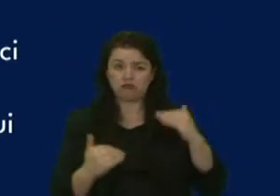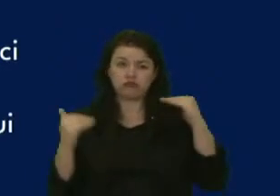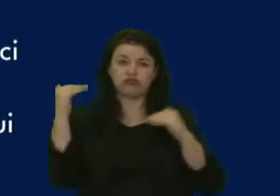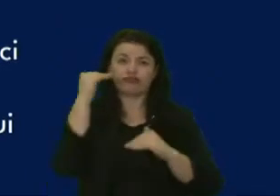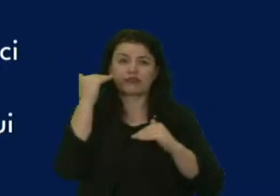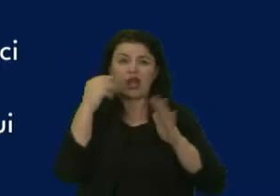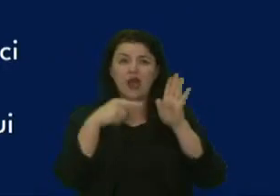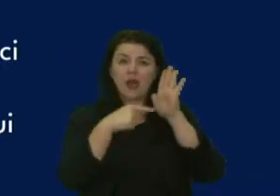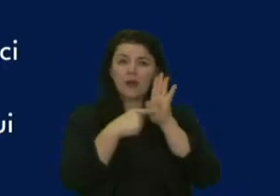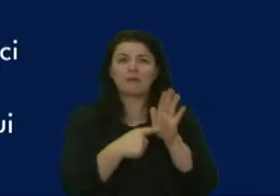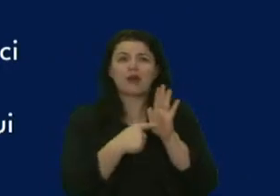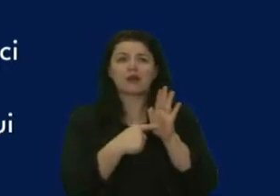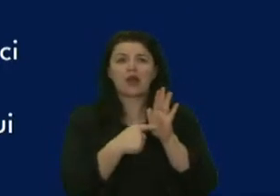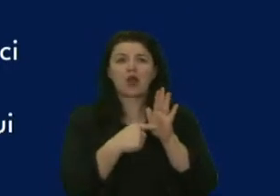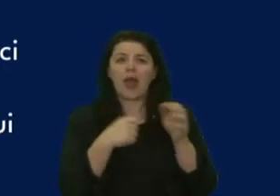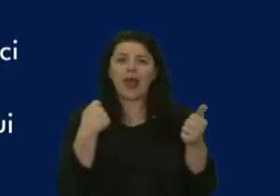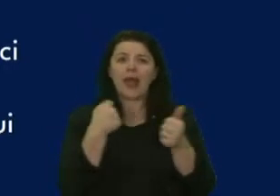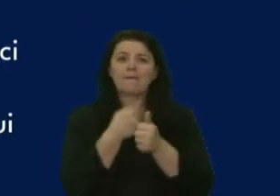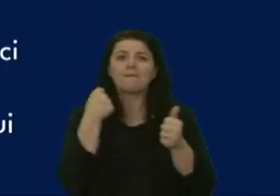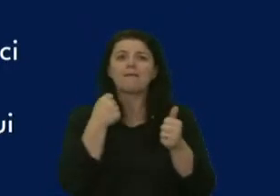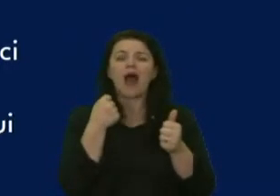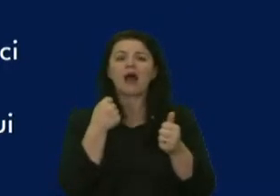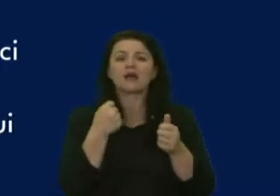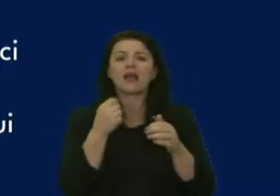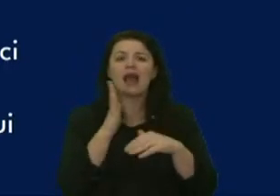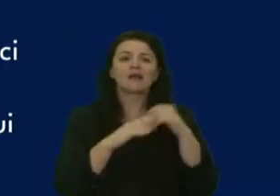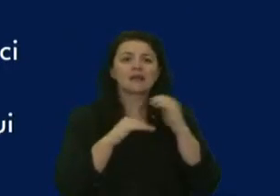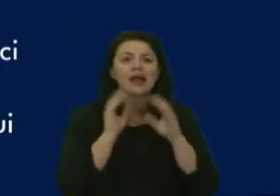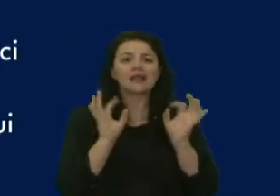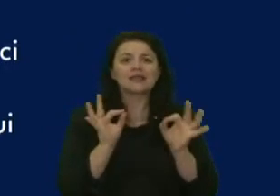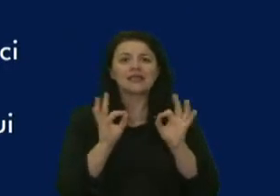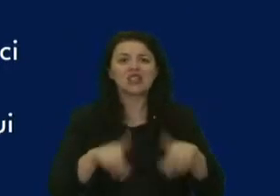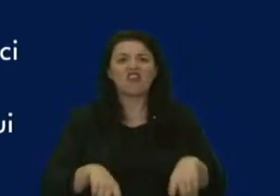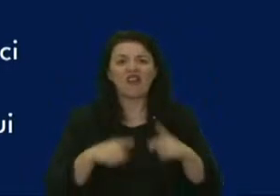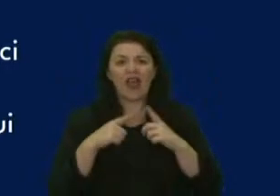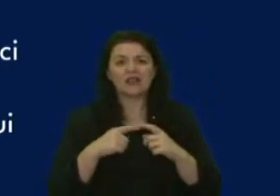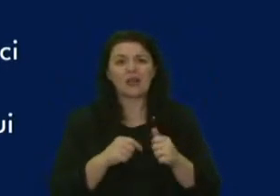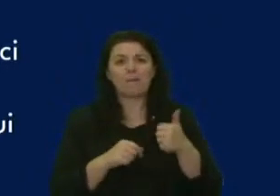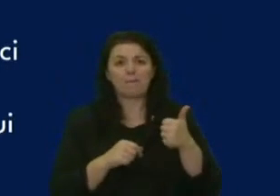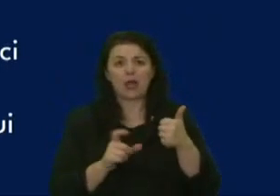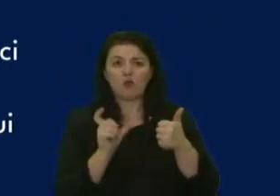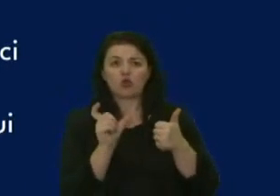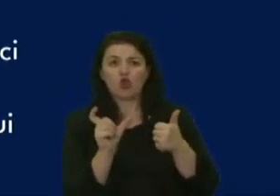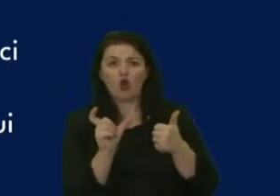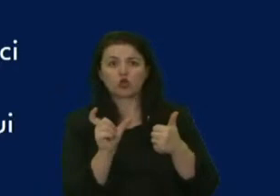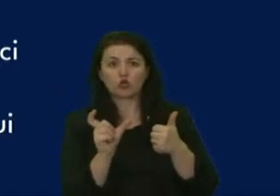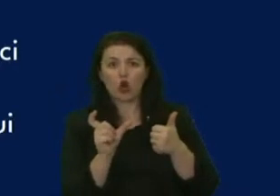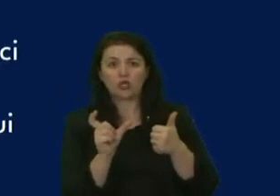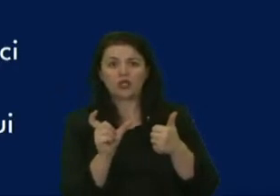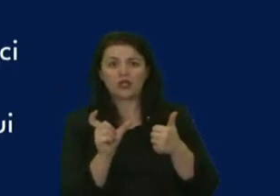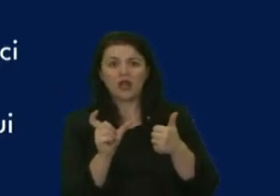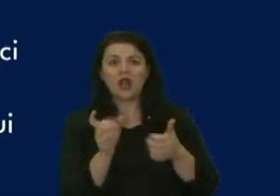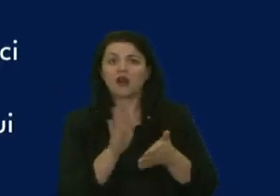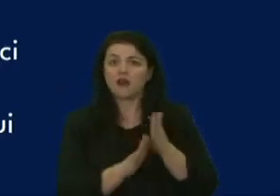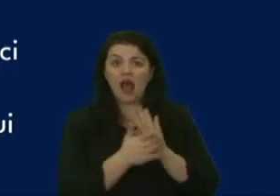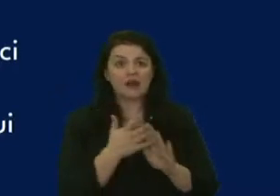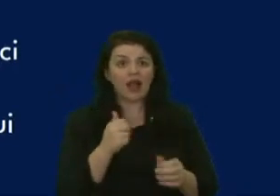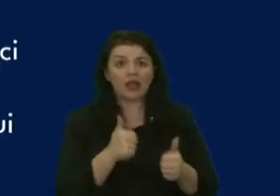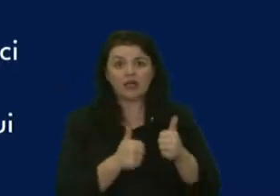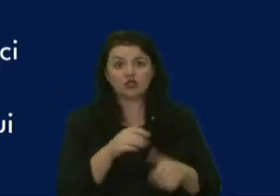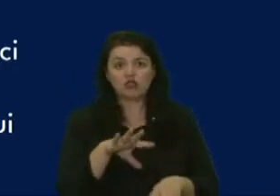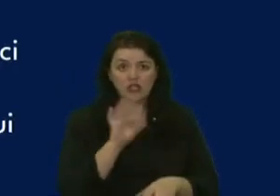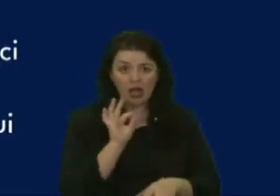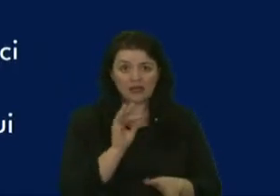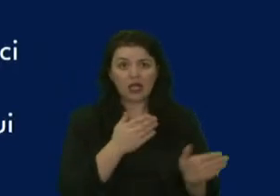reprezentativ și cu impact Major asupra calității vieții la Cluj primul tronson știți bine e gata e licitat